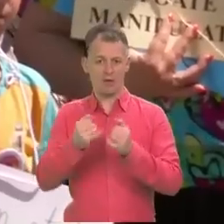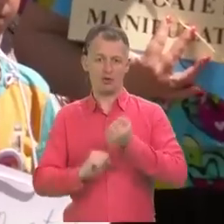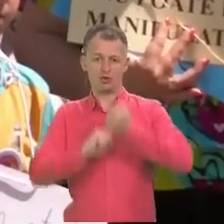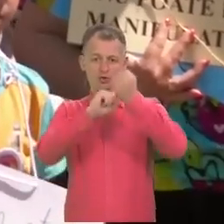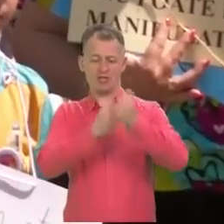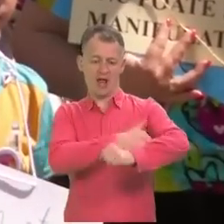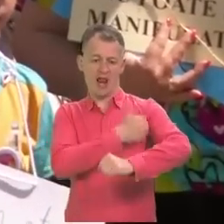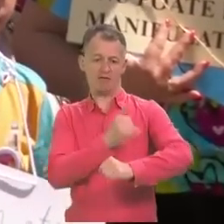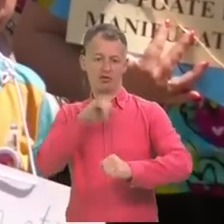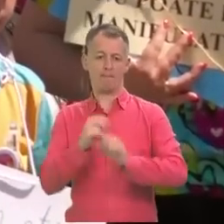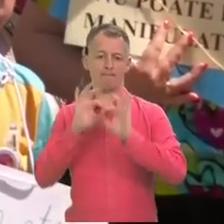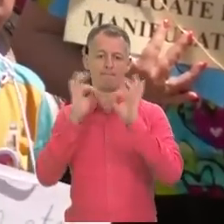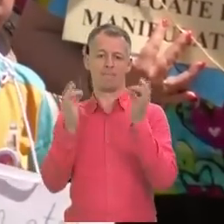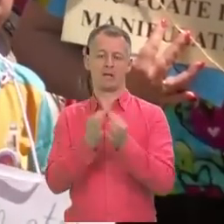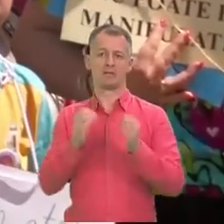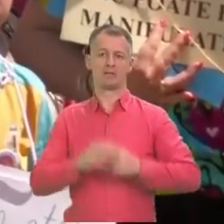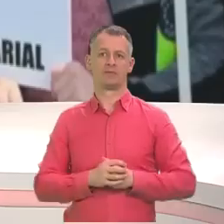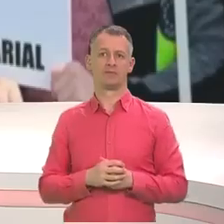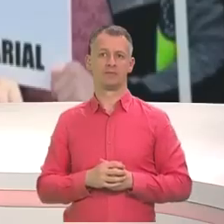elevi și de părinți.